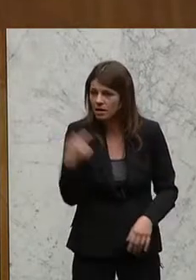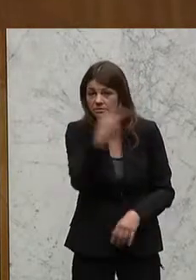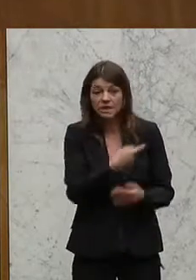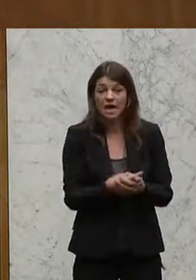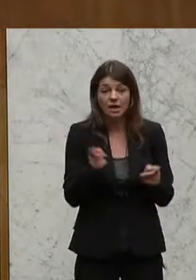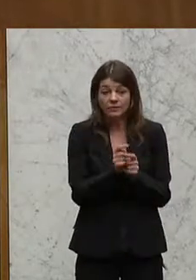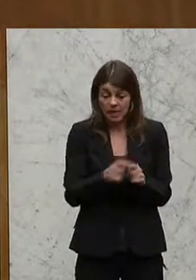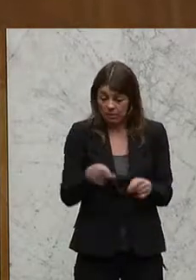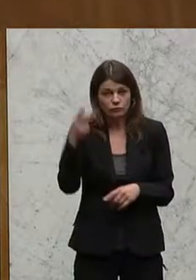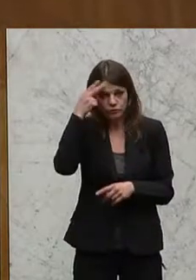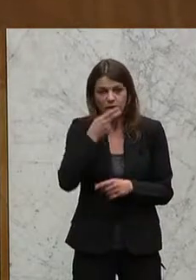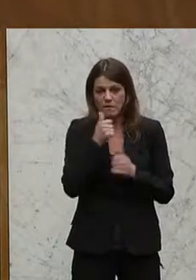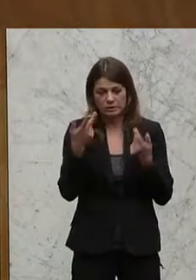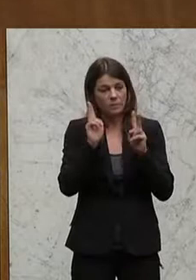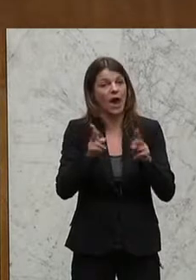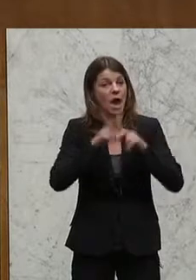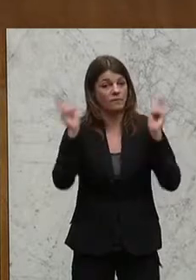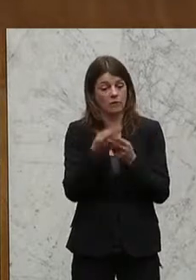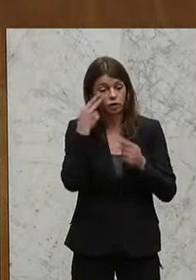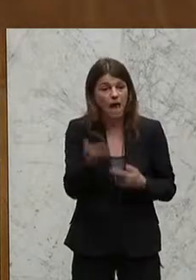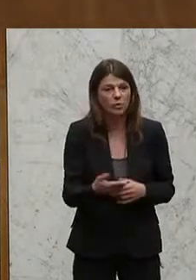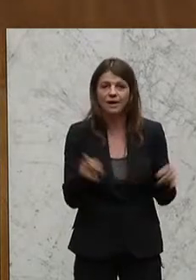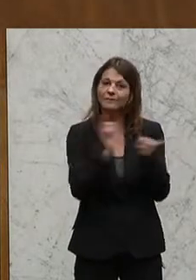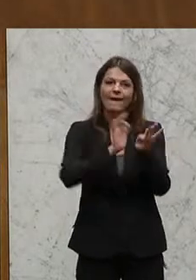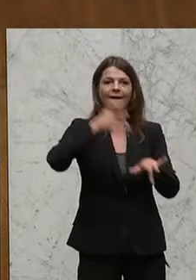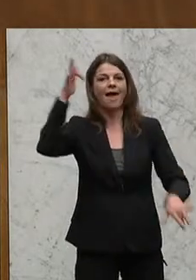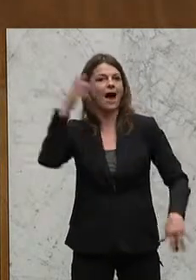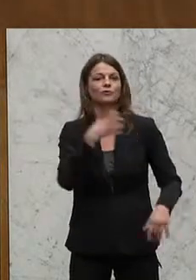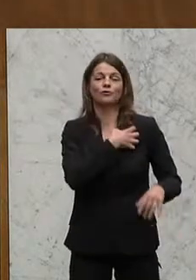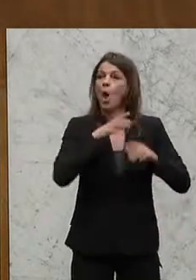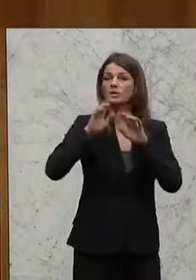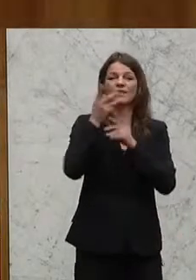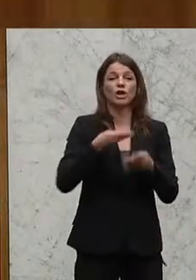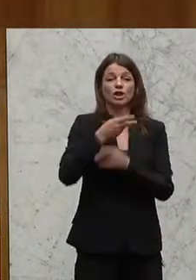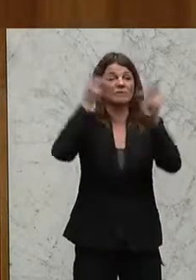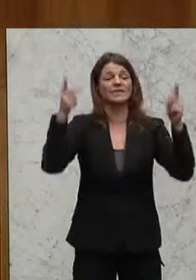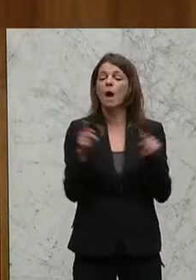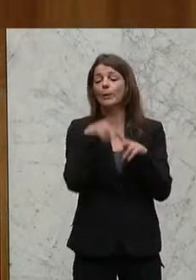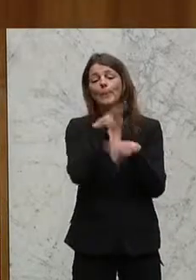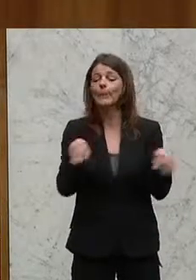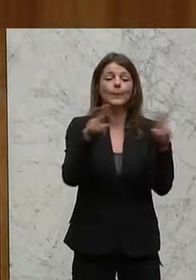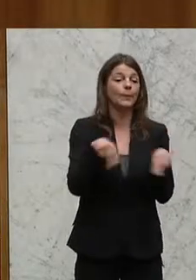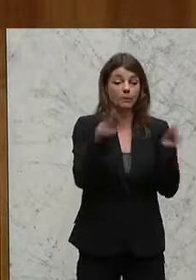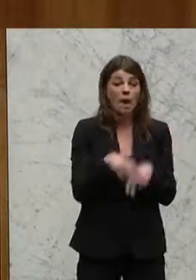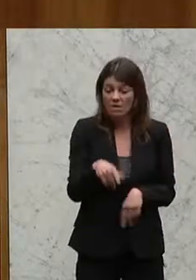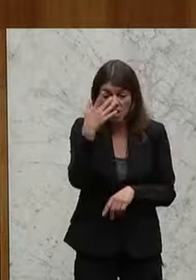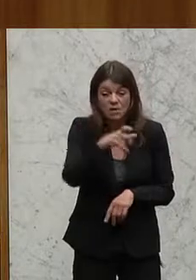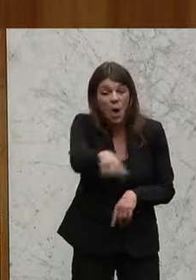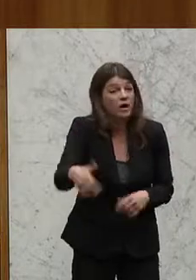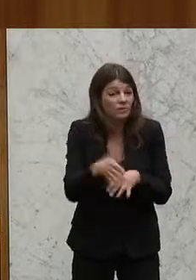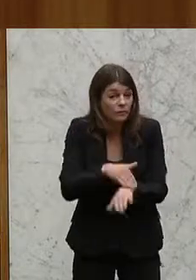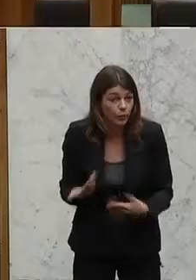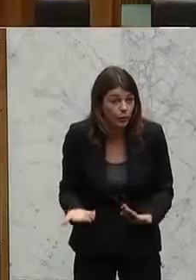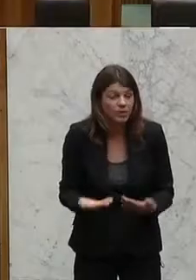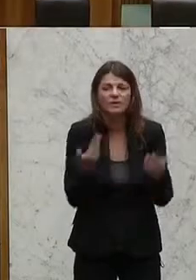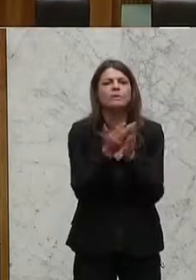Bodenhaftung verloren in seinem Glaspalast der Wirtschaftskammer, wo er gar nicht mehr weiß, wie es den Menschen da draußen geht. So schaut es nämlich aus. Und deshalb